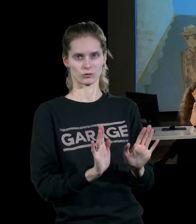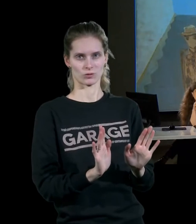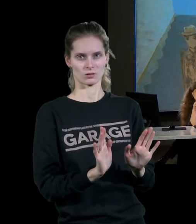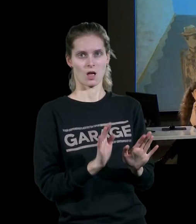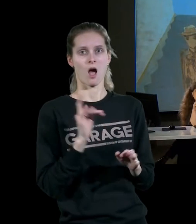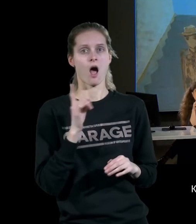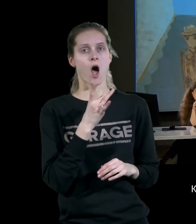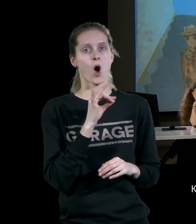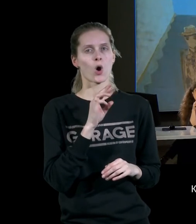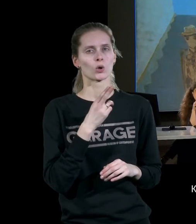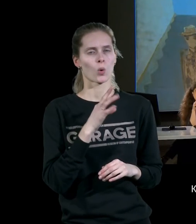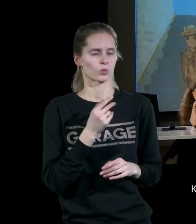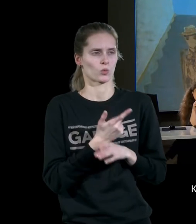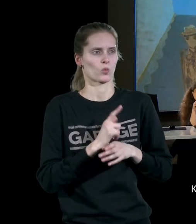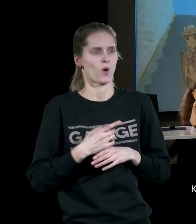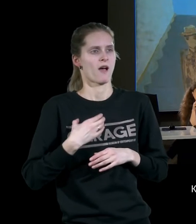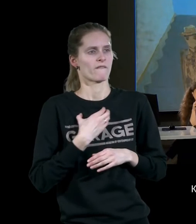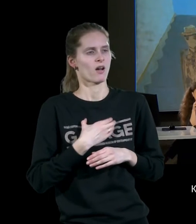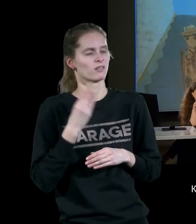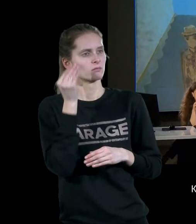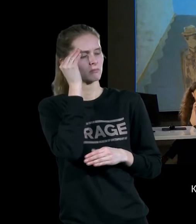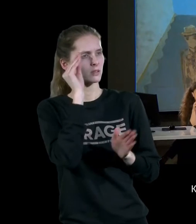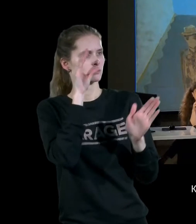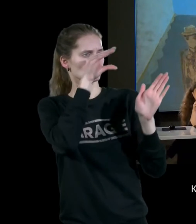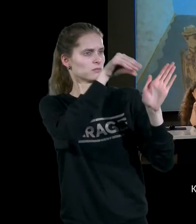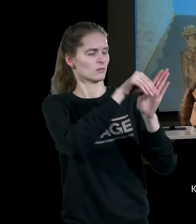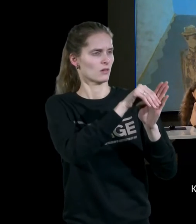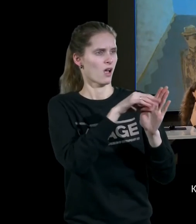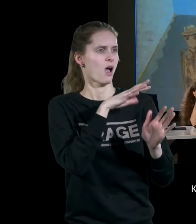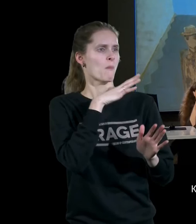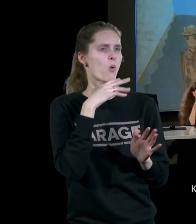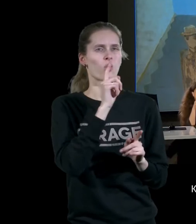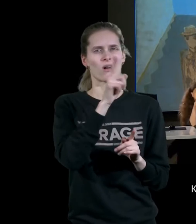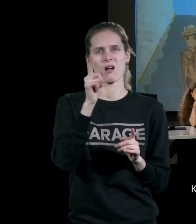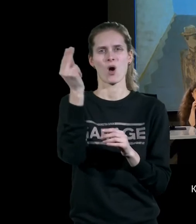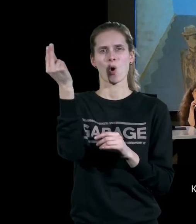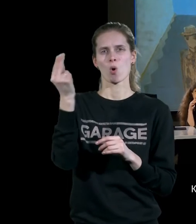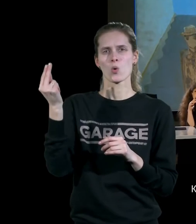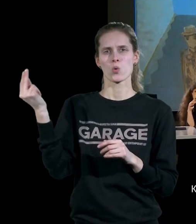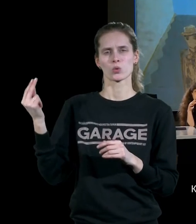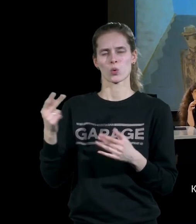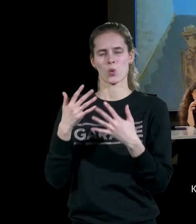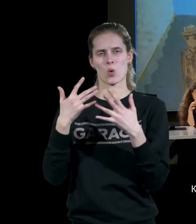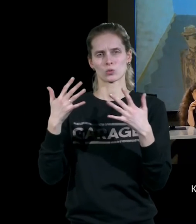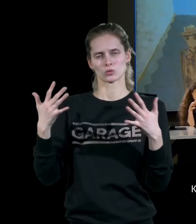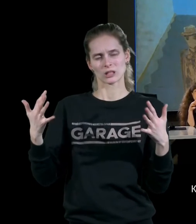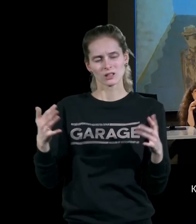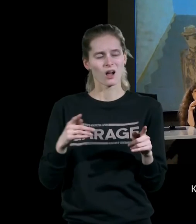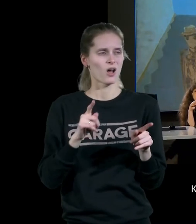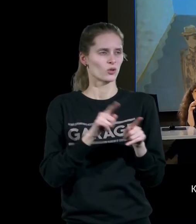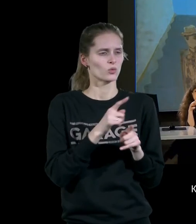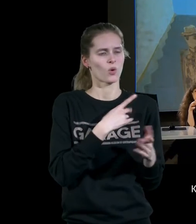очень важны философски, как и многие художники, интеллектуалы его поколения. Он